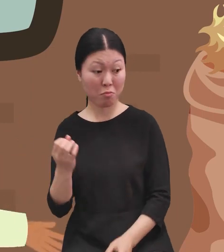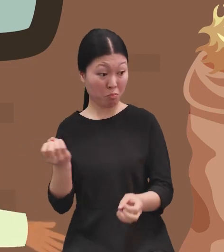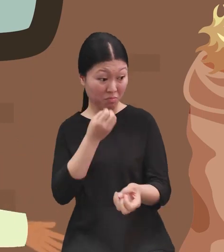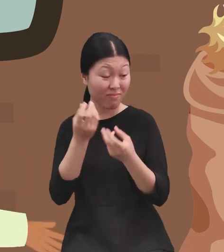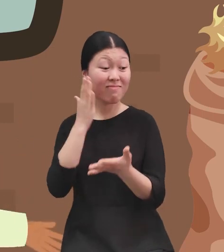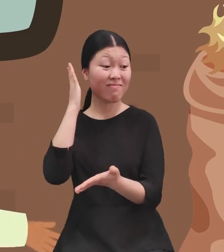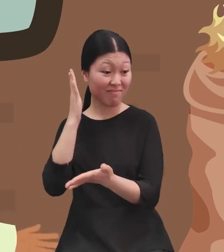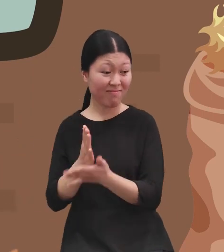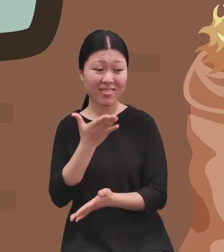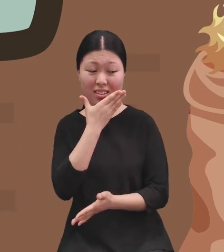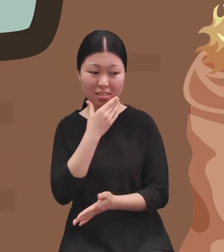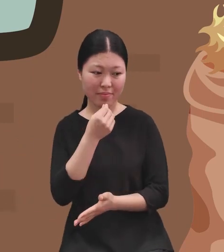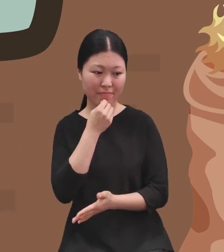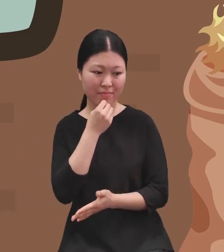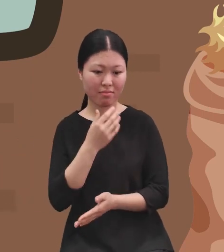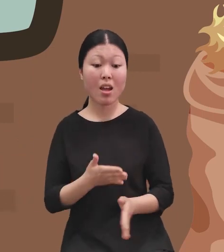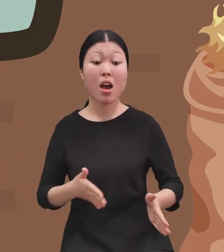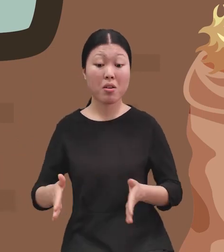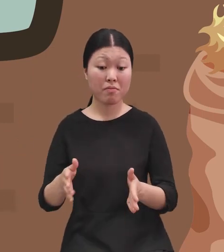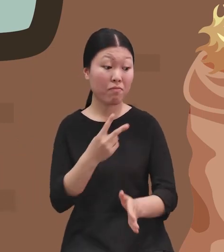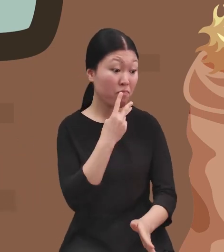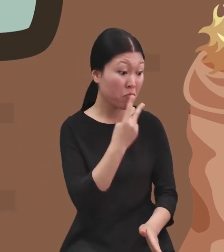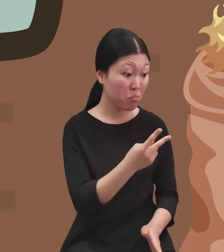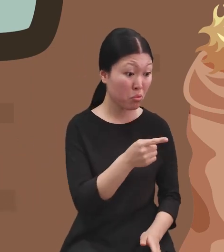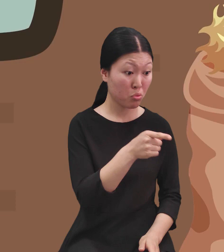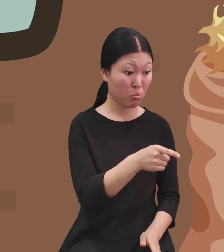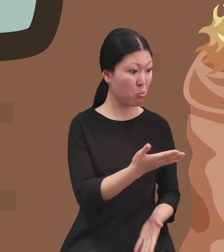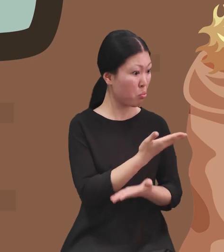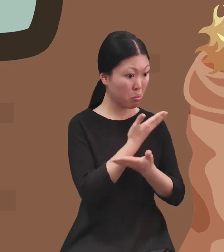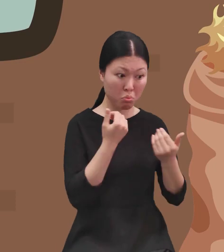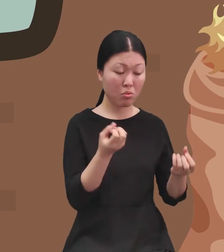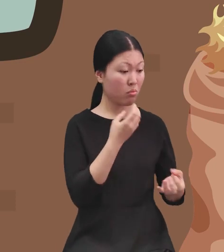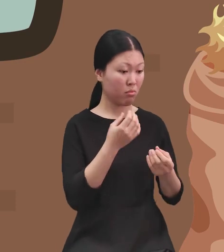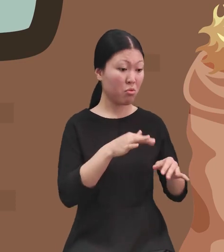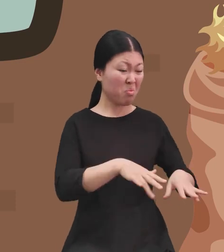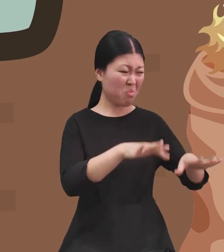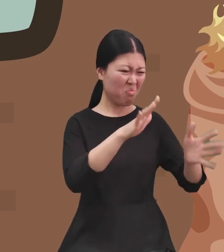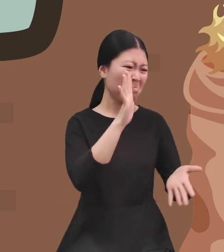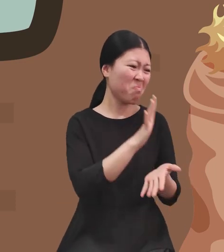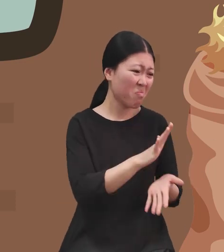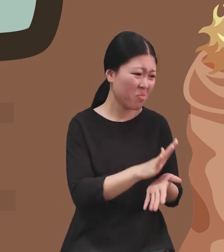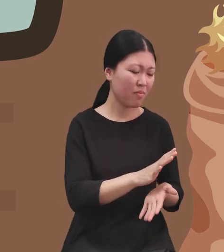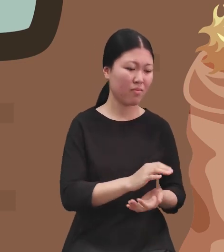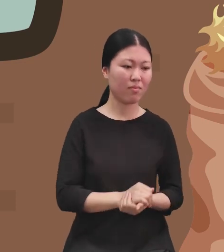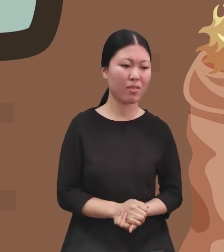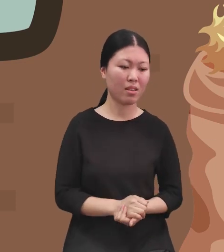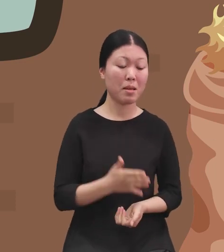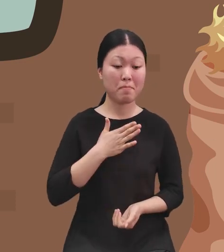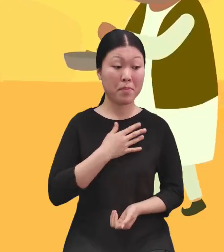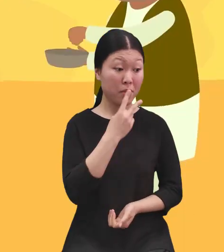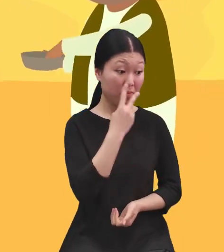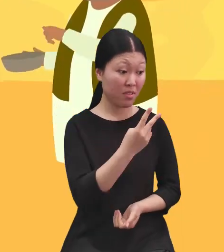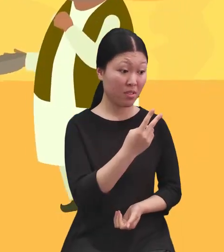гүлдірді көрдің бе? Байқасаң, алар сен айтып жатқан суы төгілген тараптаған өсет. Екінші жағында олса, еч нерсі өспөйт. Чаңдығана